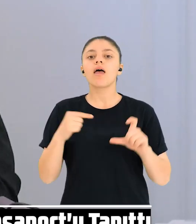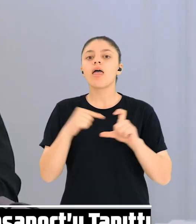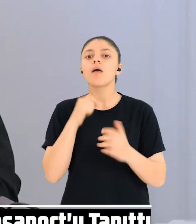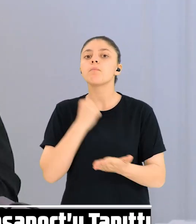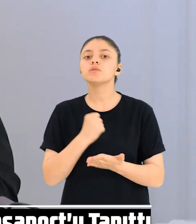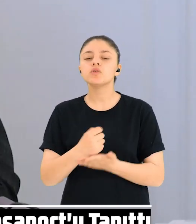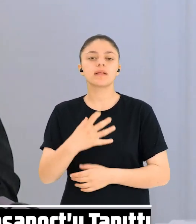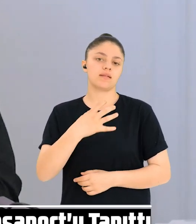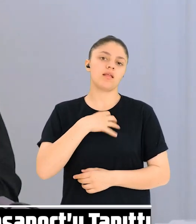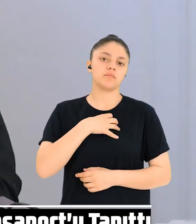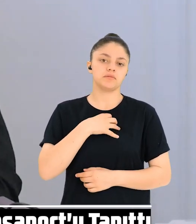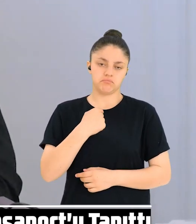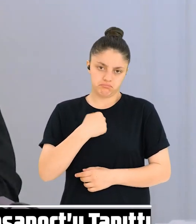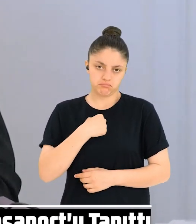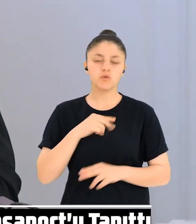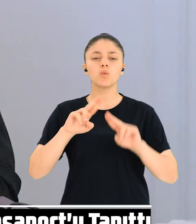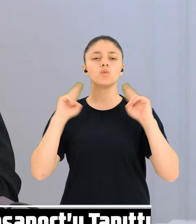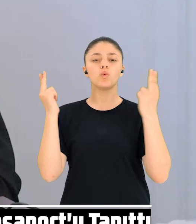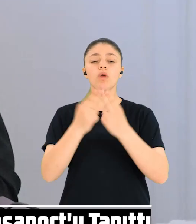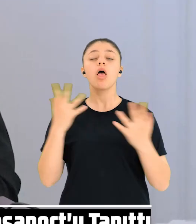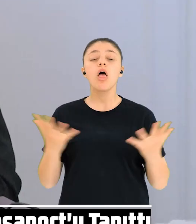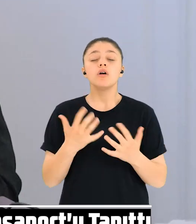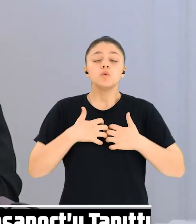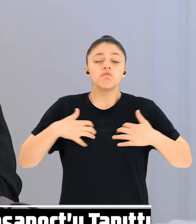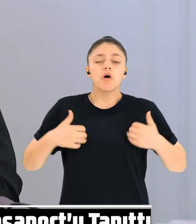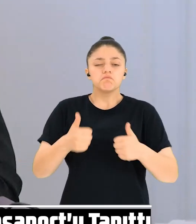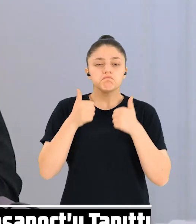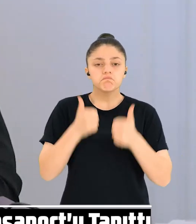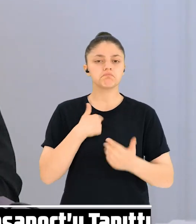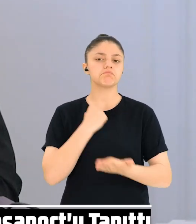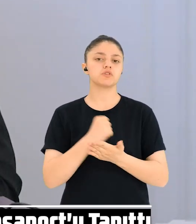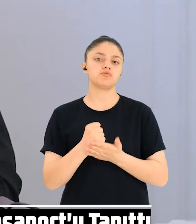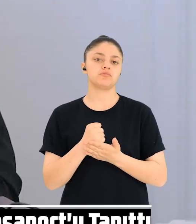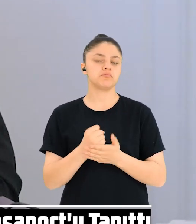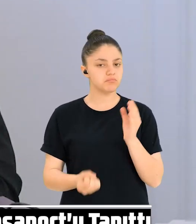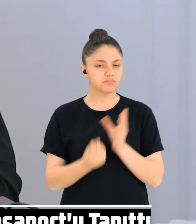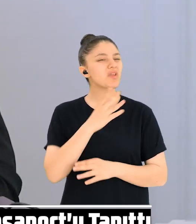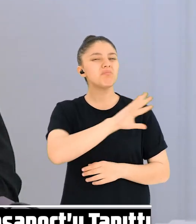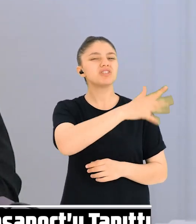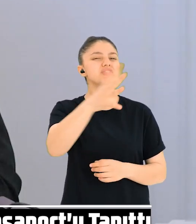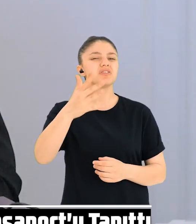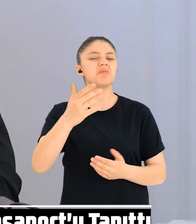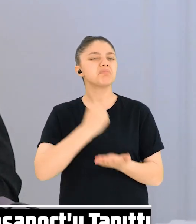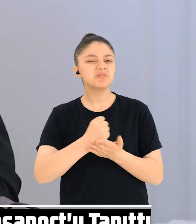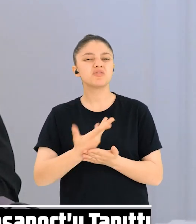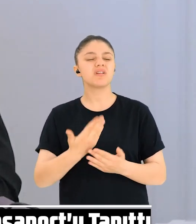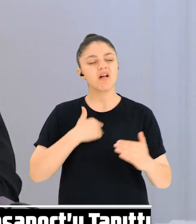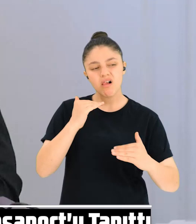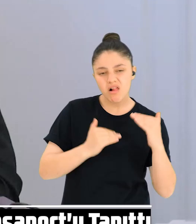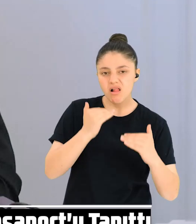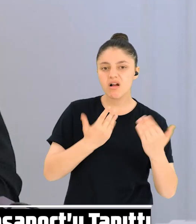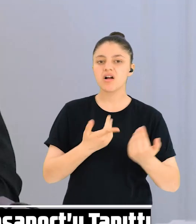e-pasaportumuzu kendimiz dünyanın en güvenlikli pasaportunu üretiyoruz. Diğer pasaportlarla yaptığımız kıyaslamalar,